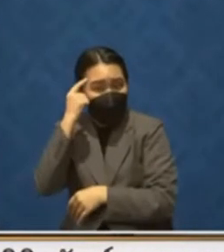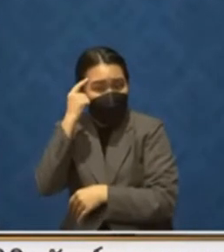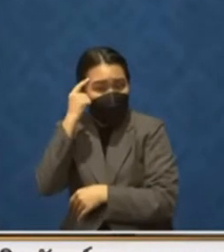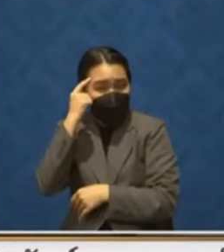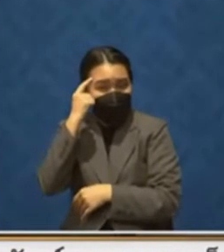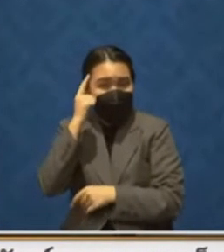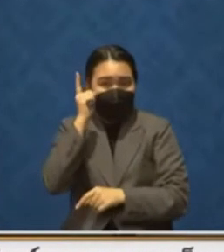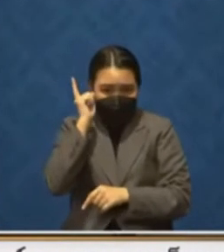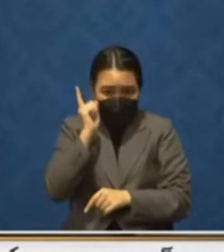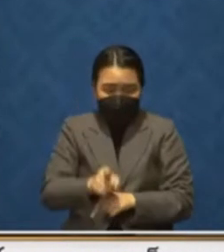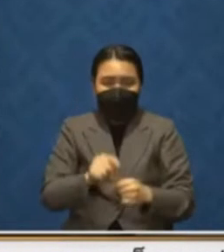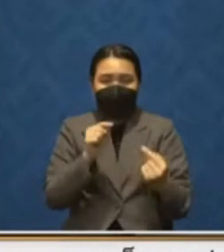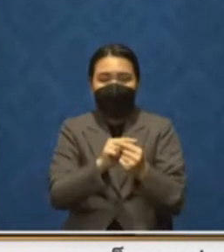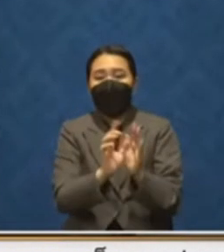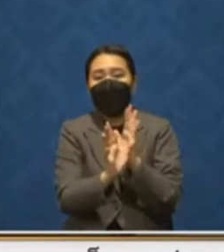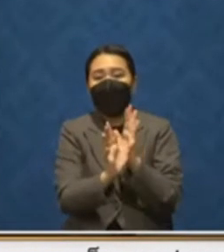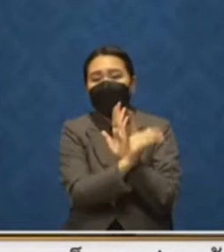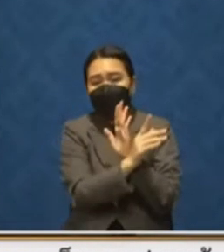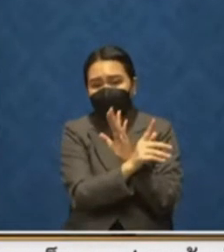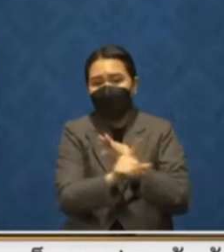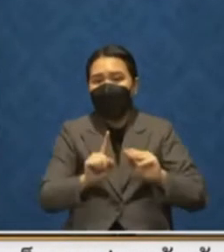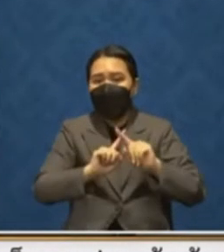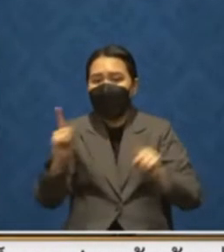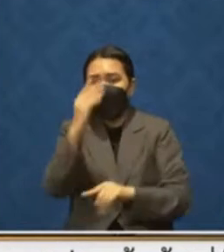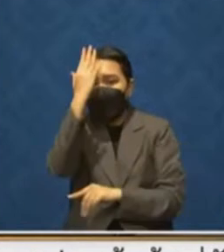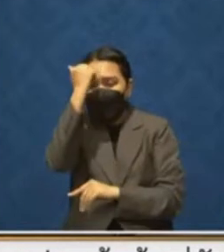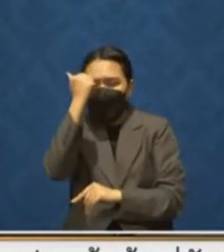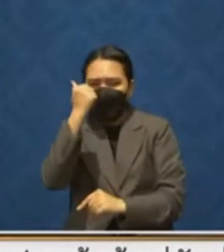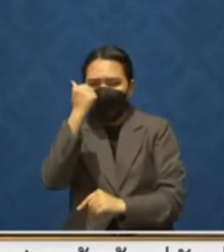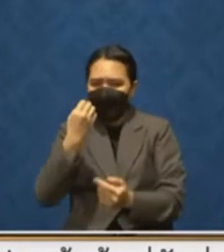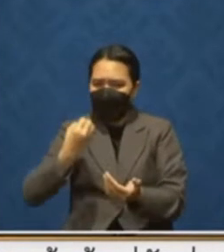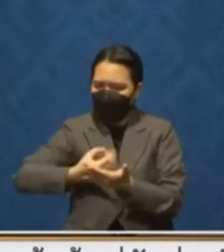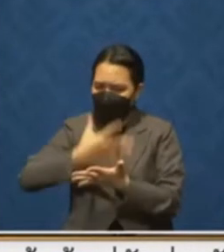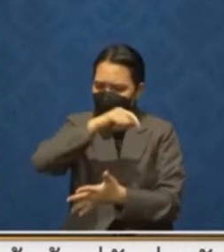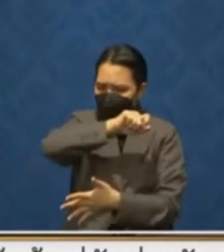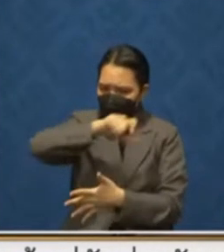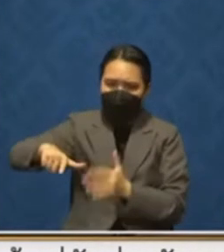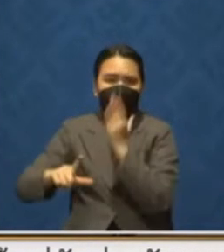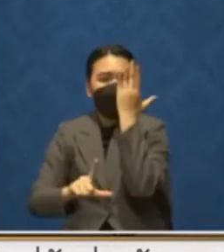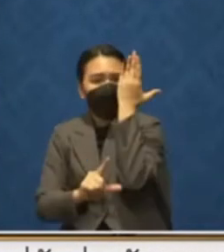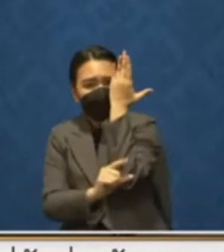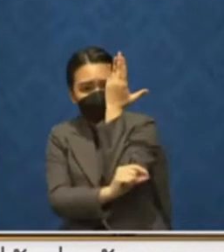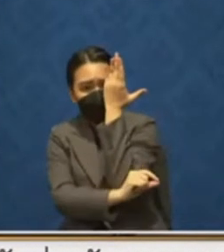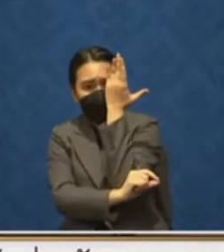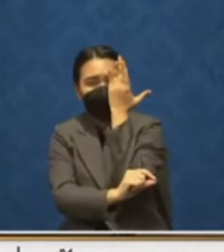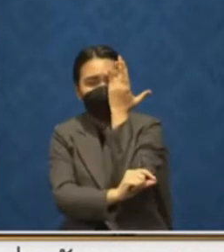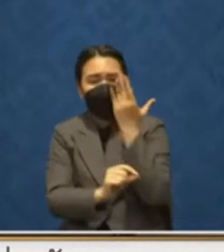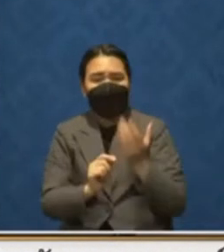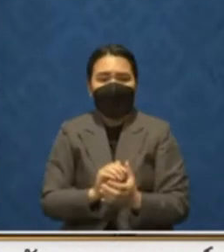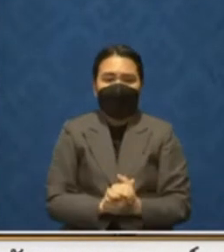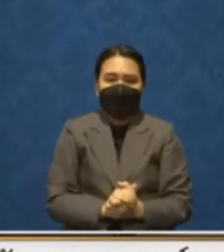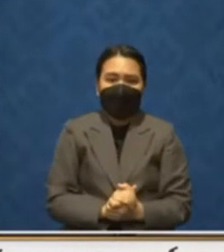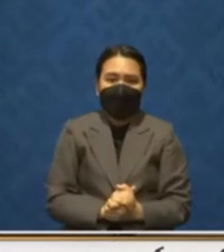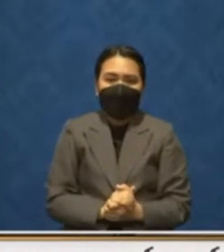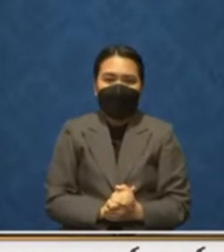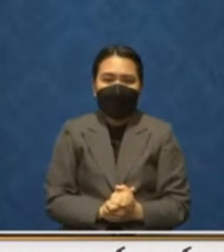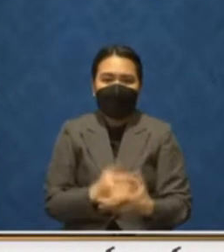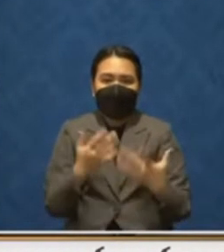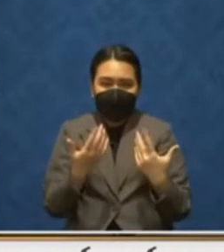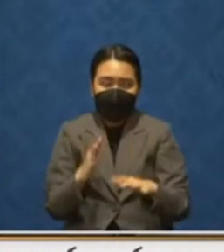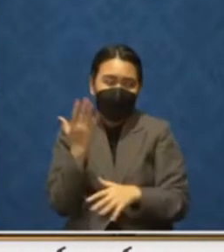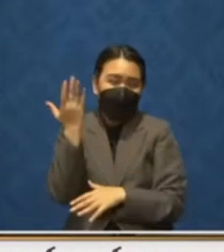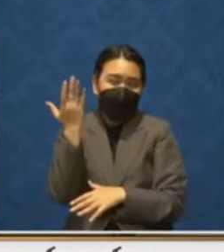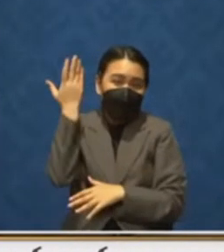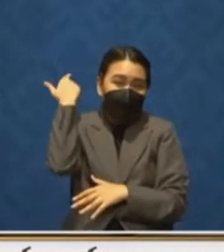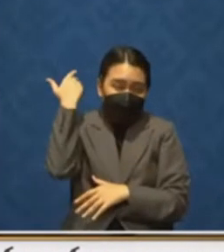แหลมฉบังเนี่ยแต่ทำไมมันแพงจากสิงคโปร์ก็สวัสดีครับโอสมัยก่อนมันคิดค่า